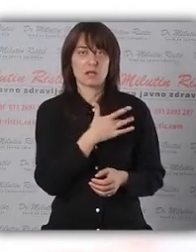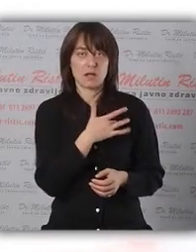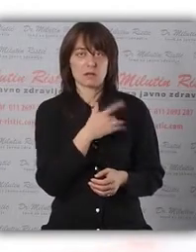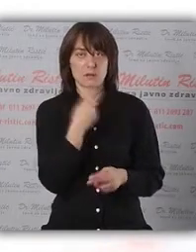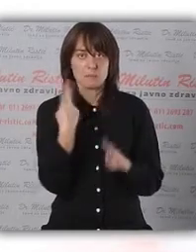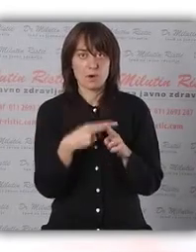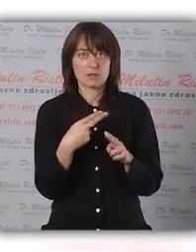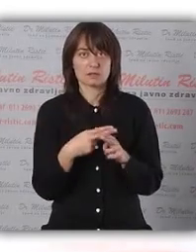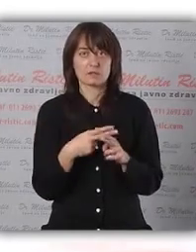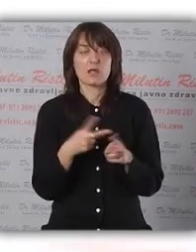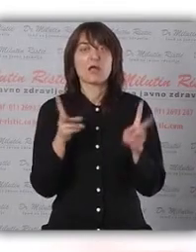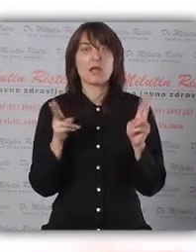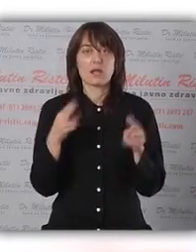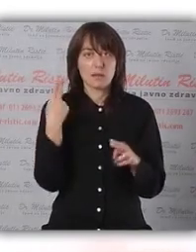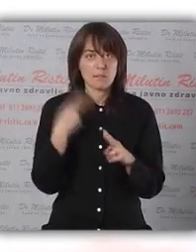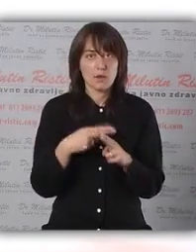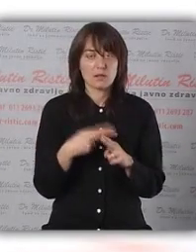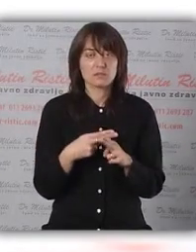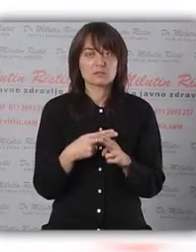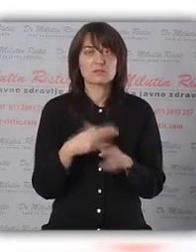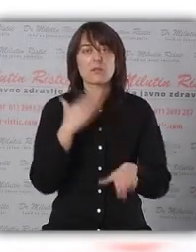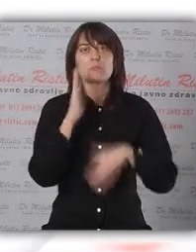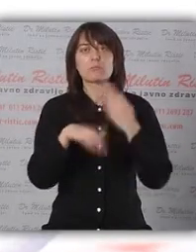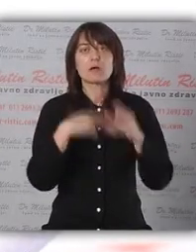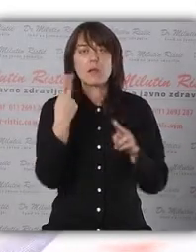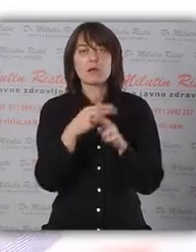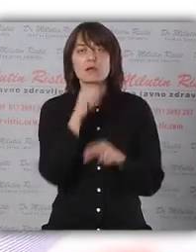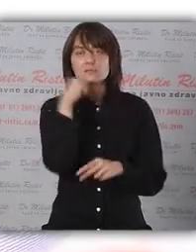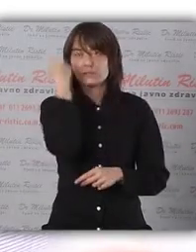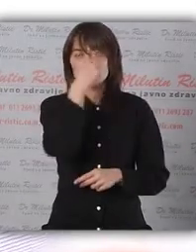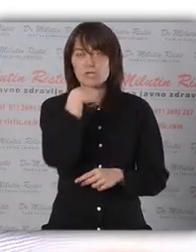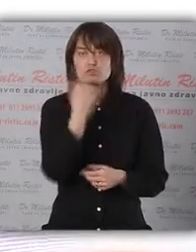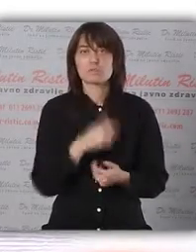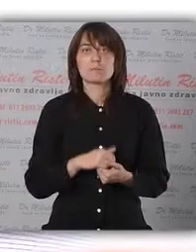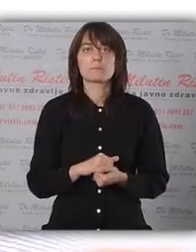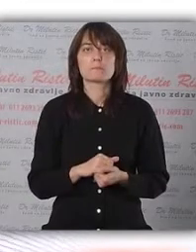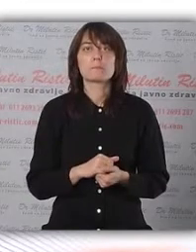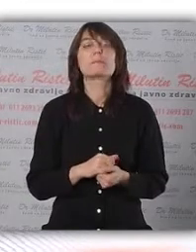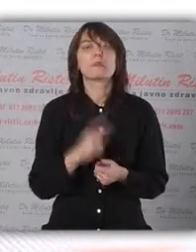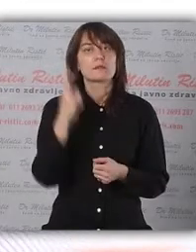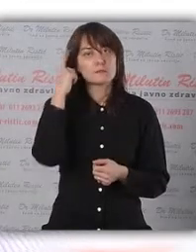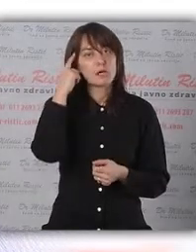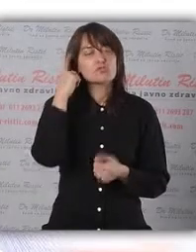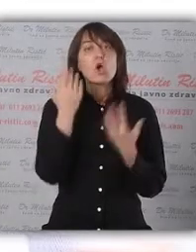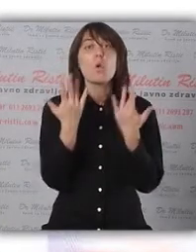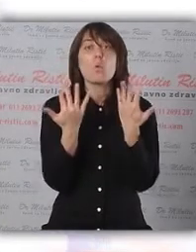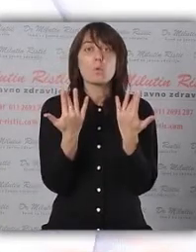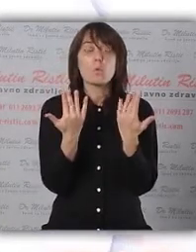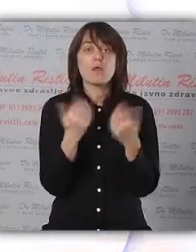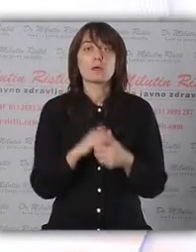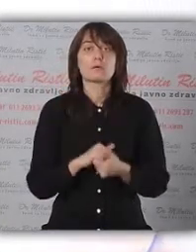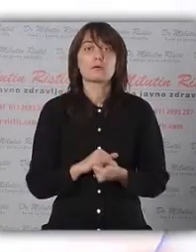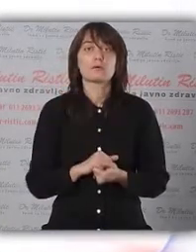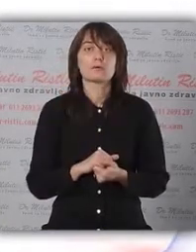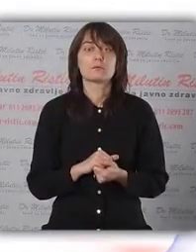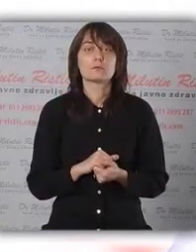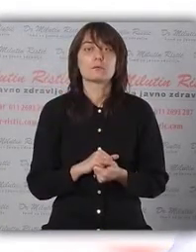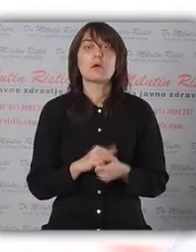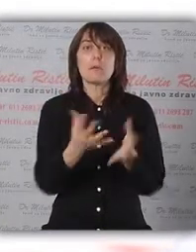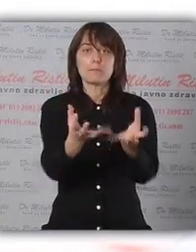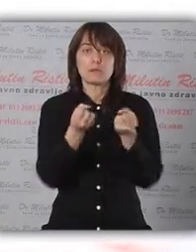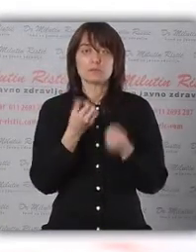čovečanstva. To su kardiovaskularne bolesti, maligne bolesti, degenerativne bolesti i sl. Dakle,